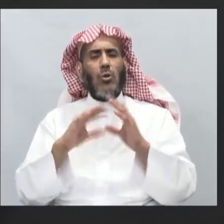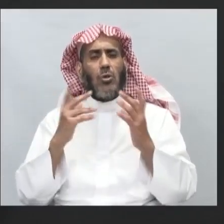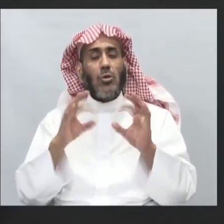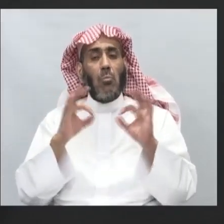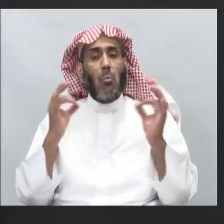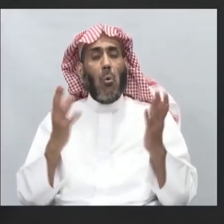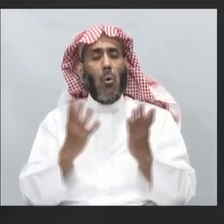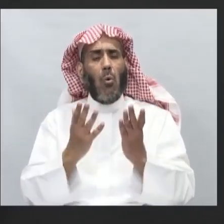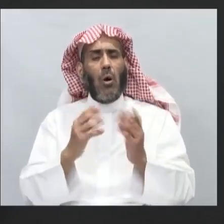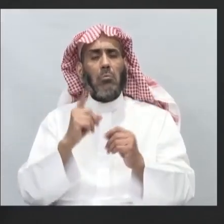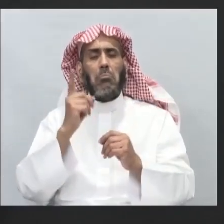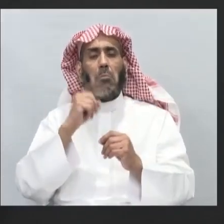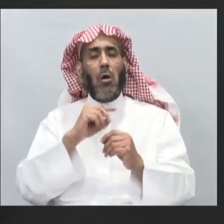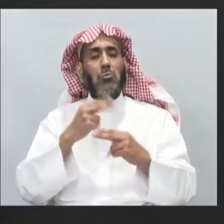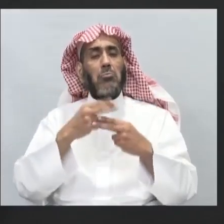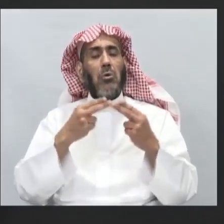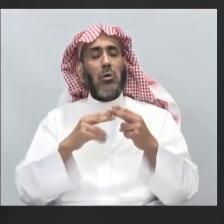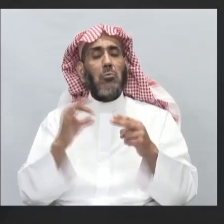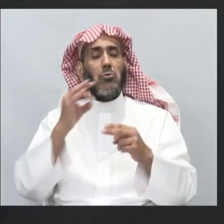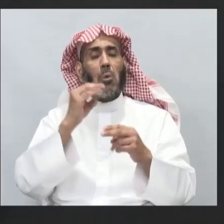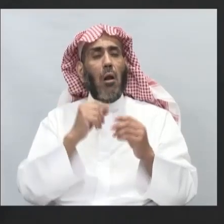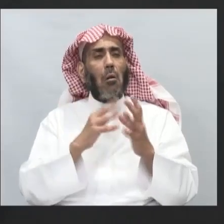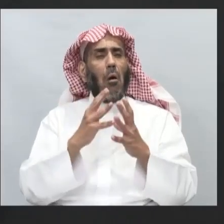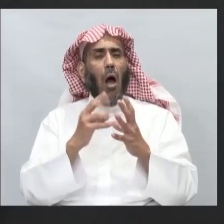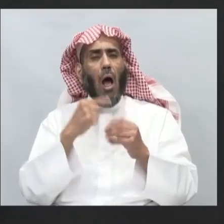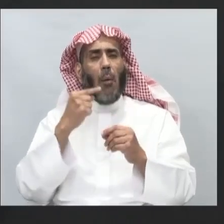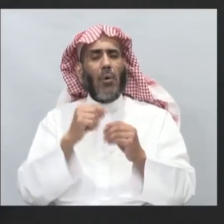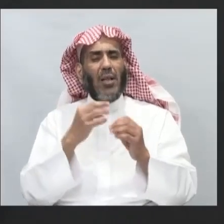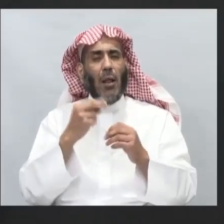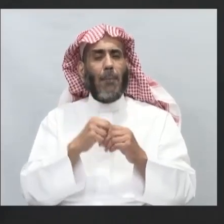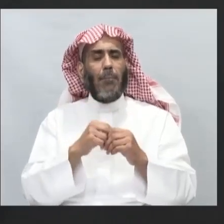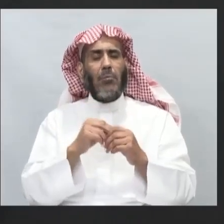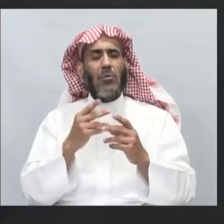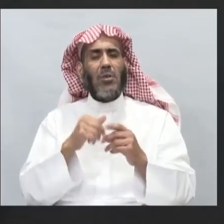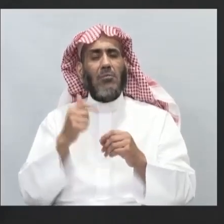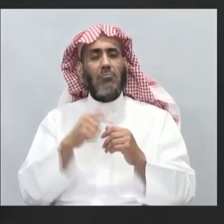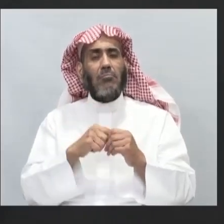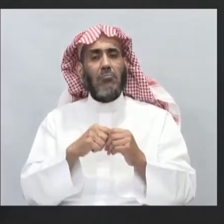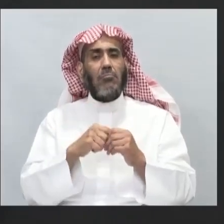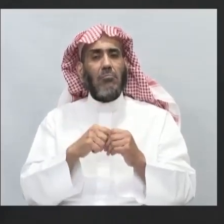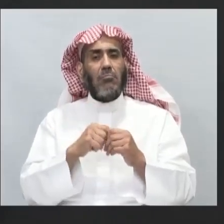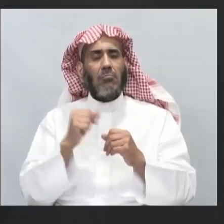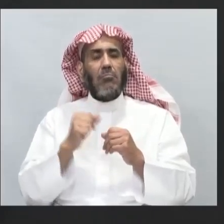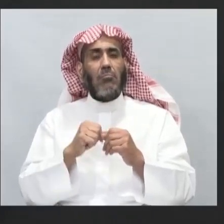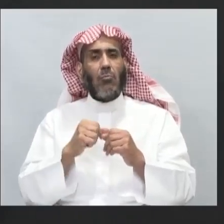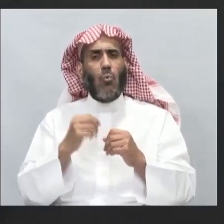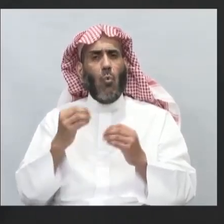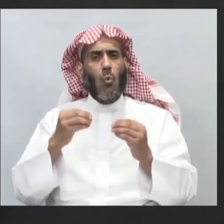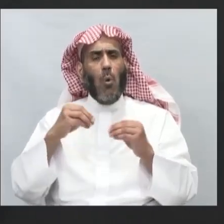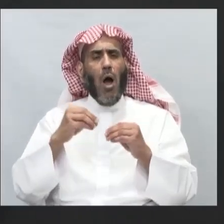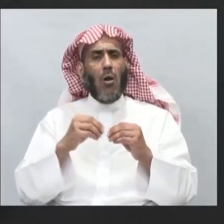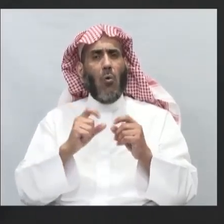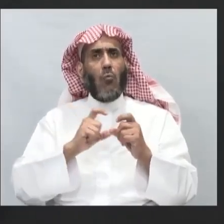تجده لا يحسن تركيب الجمل بعضها على بعض وليس معنى ان يحسن تركيب الجمل بمعنى انه كما يقال يبالغ في